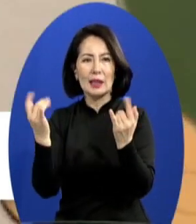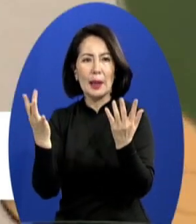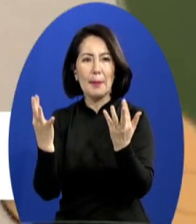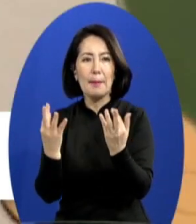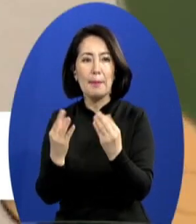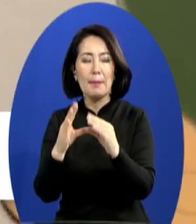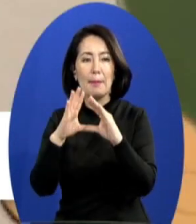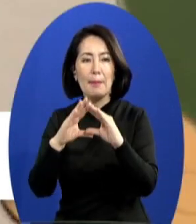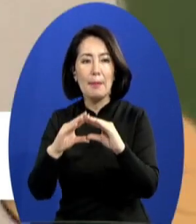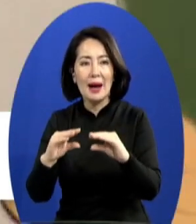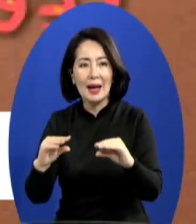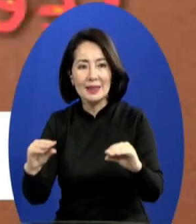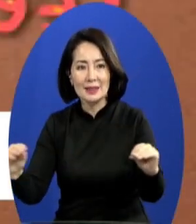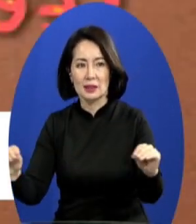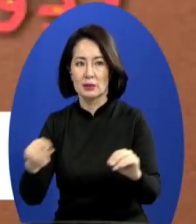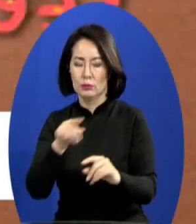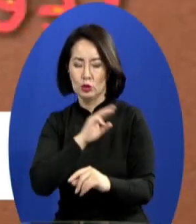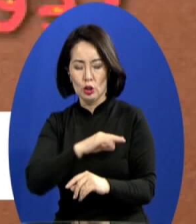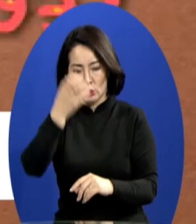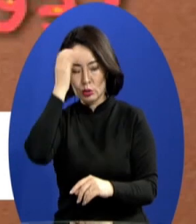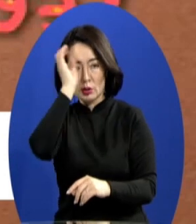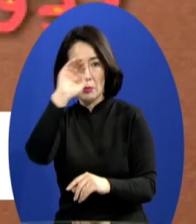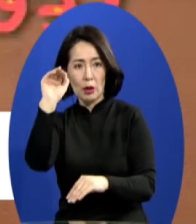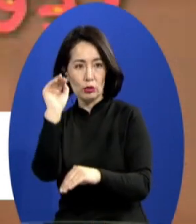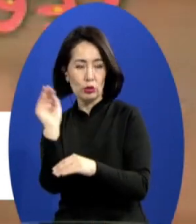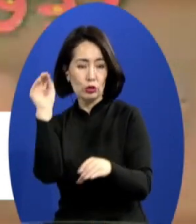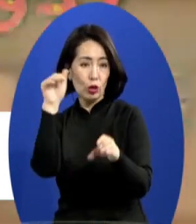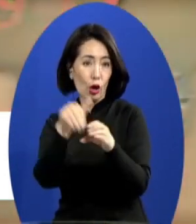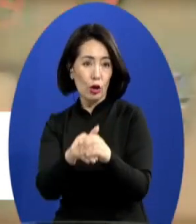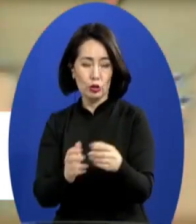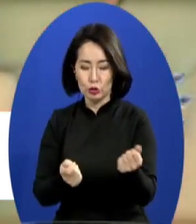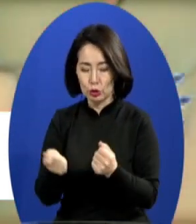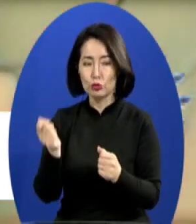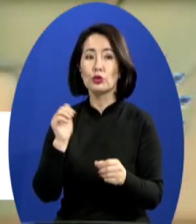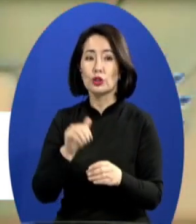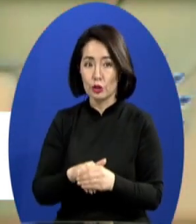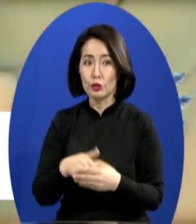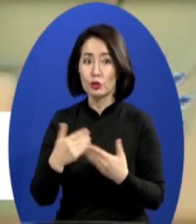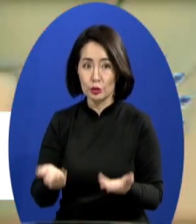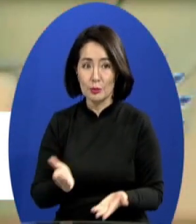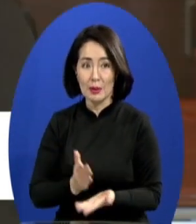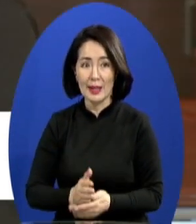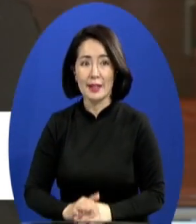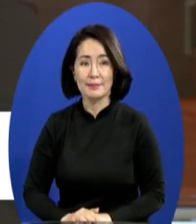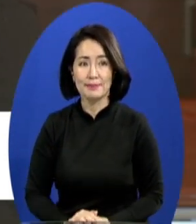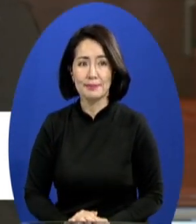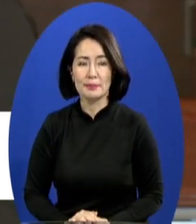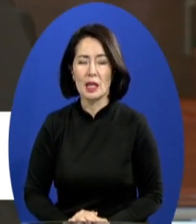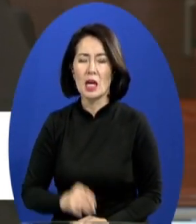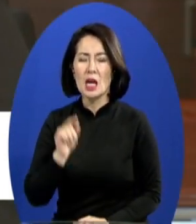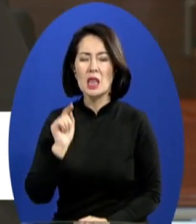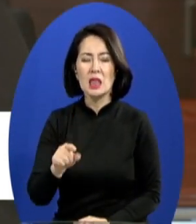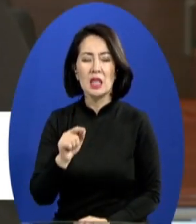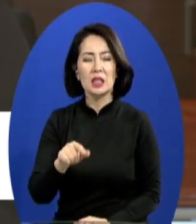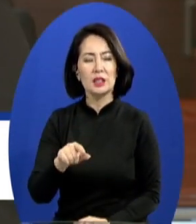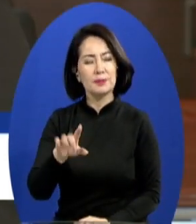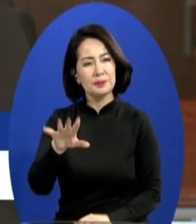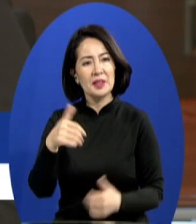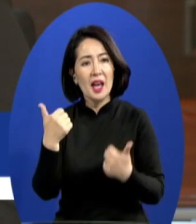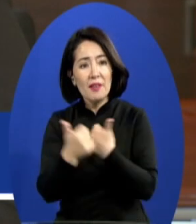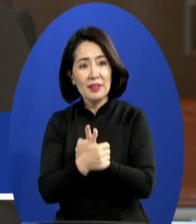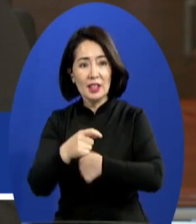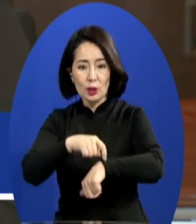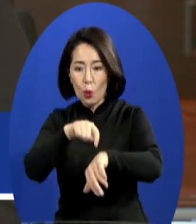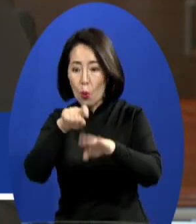эвдрүүлэн зуучлах ажилд төрийн байгууллагын төлөөлөл оролцох зохицуулалтыг оруулсан байна. Эвдрлийн хугацаа маань өөрөө 3